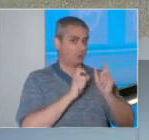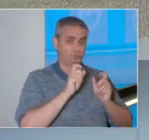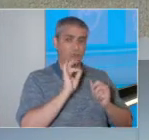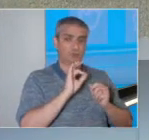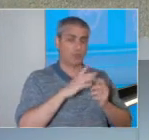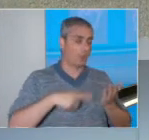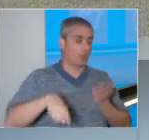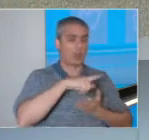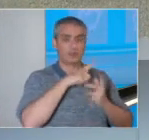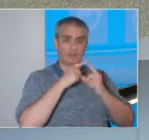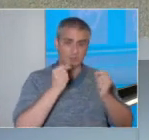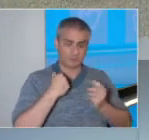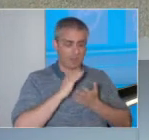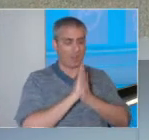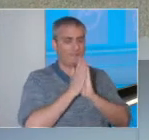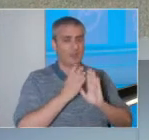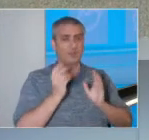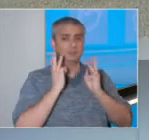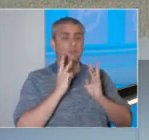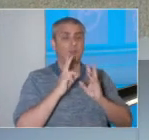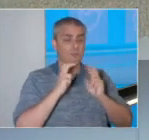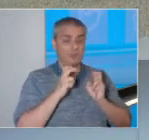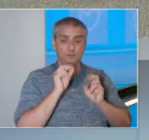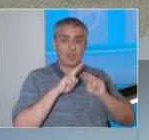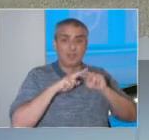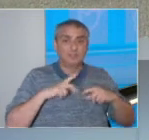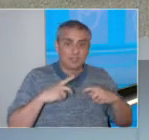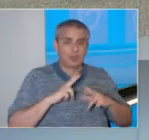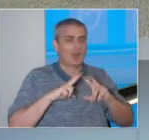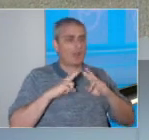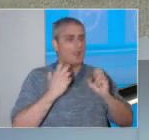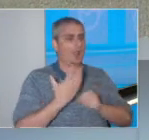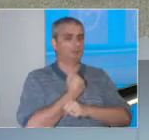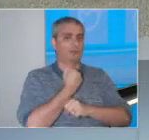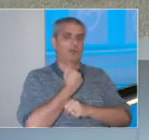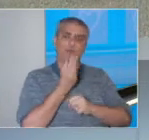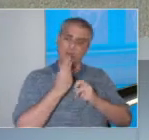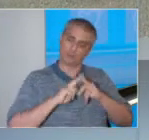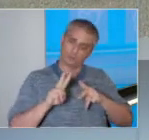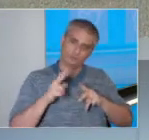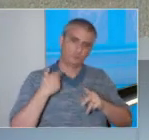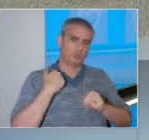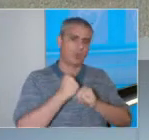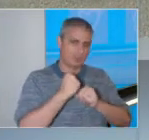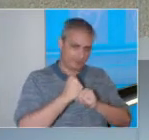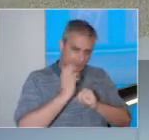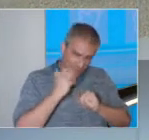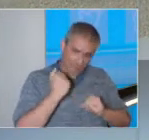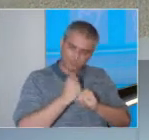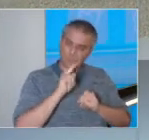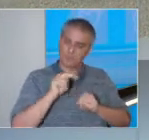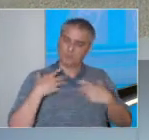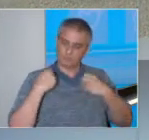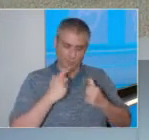של עוטף עזה. הפכנו ביחד את סדרות מעיר של הישרדות לעיר של הצלחה. עוד חודשיים שאני עובד, גם מתעסק גם